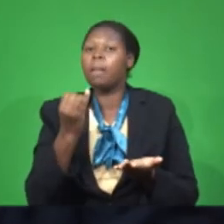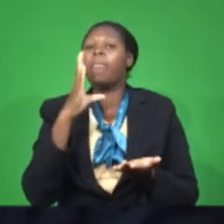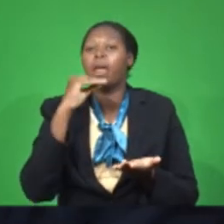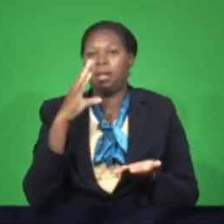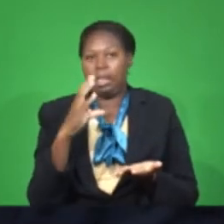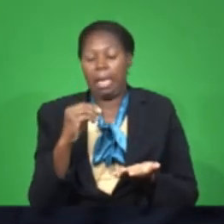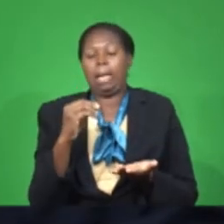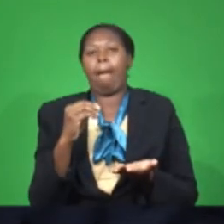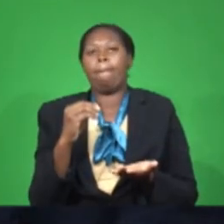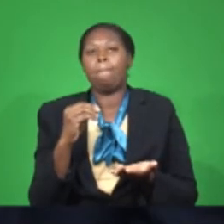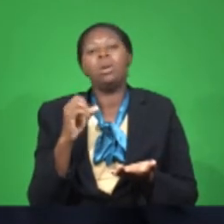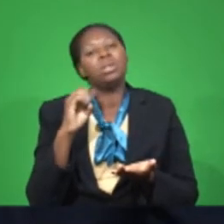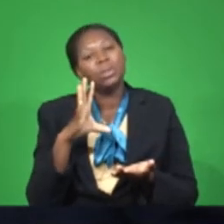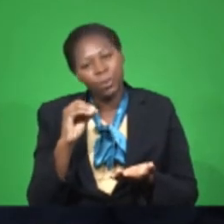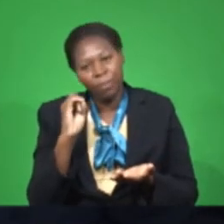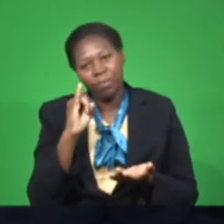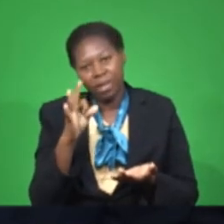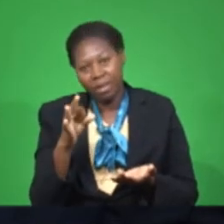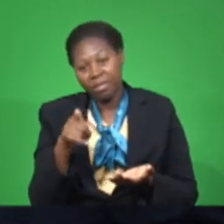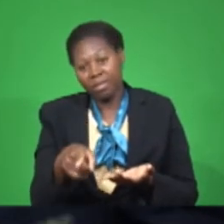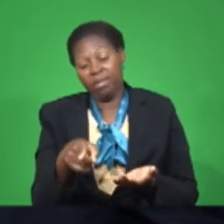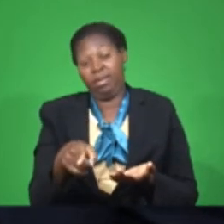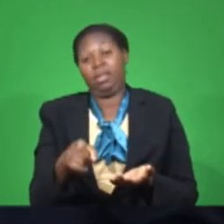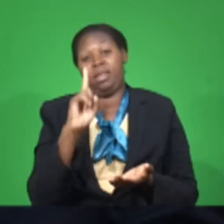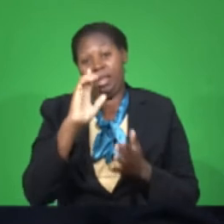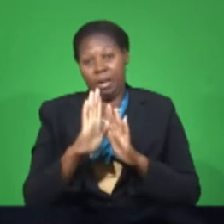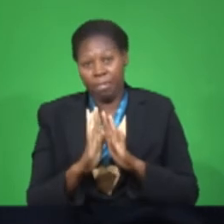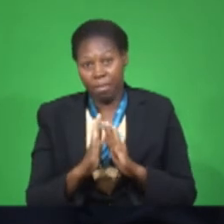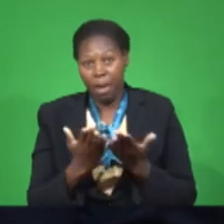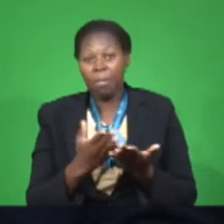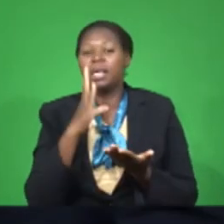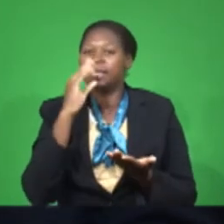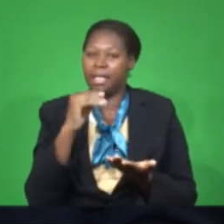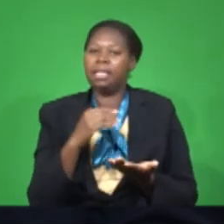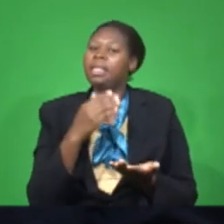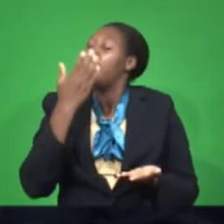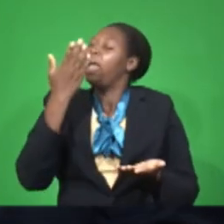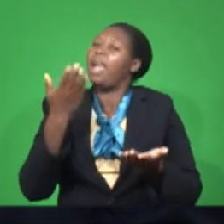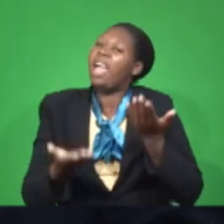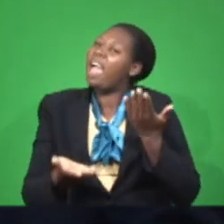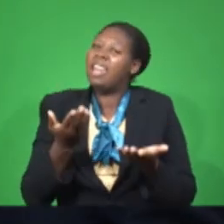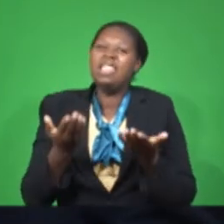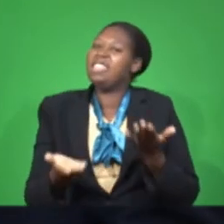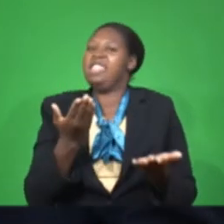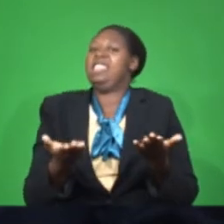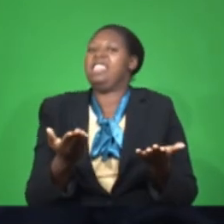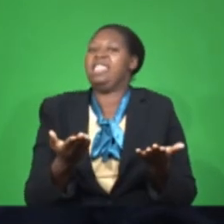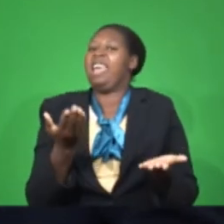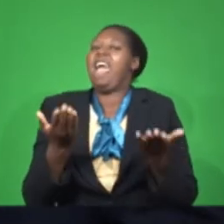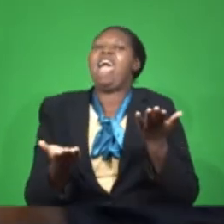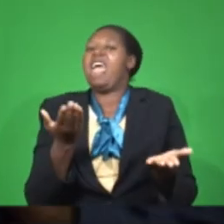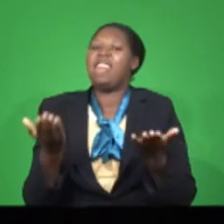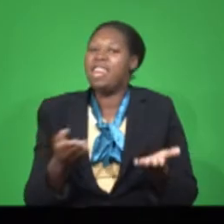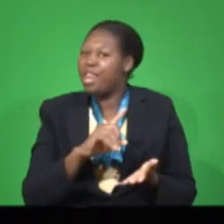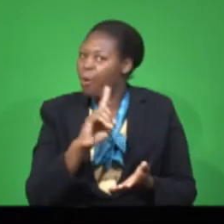pana Tamari ka kuna Joshua ndiwo kutonyatsozva kuti zvinoizvi ka ndakutokera ndikuenda ndinonotecha ndoda